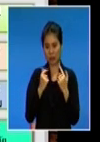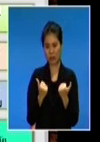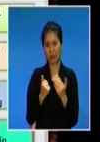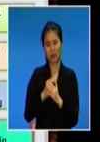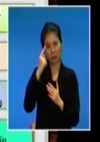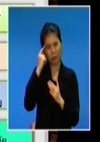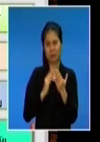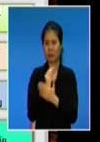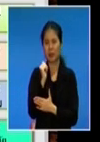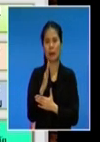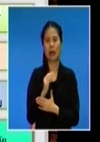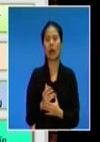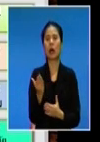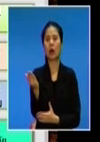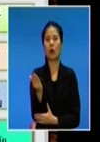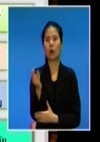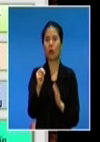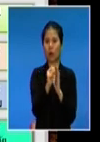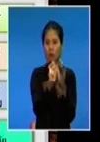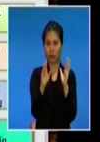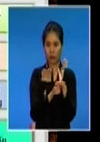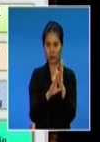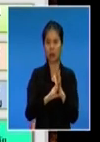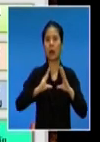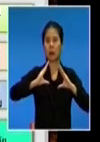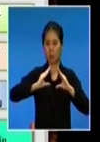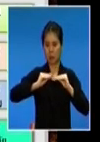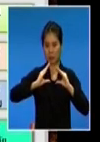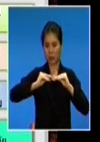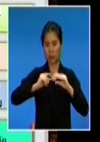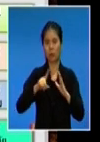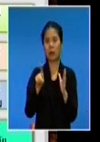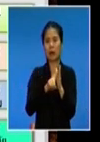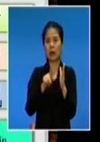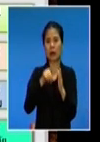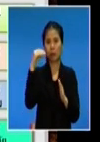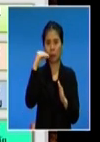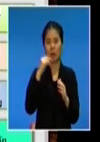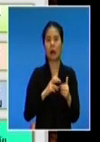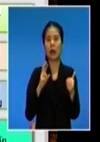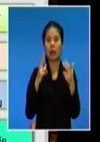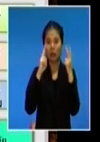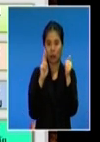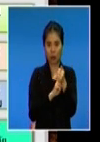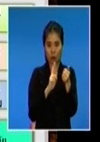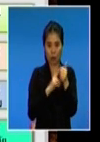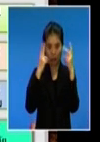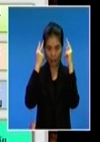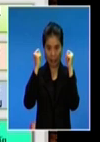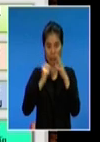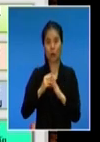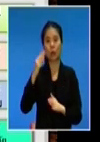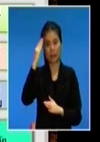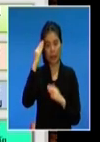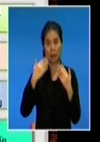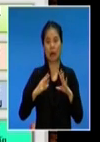าส่วนนโยบายเนี่ยขอให้ประชุมทุกไตรมาสที่ขอส่งไปทางอาจารย์วิษณุแล้วก็คือว่าปัจจุบันเนี่ย4ปีไม่ประชุมเล